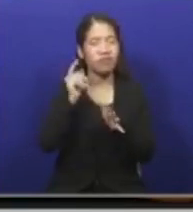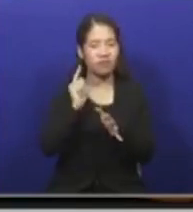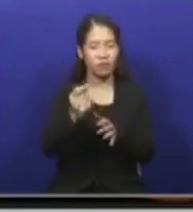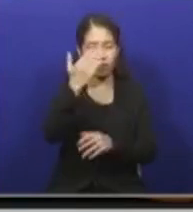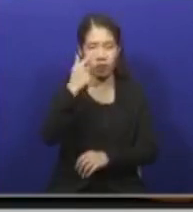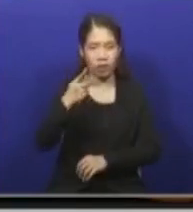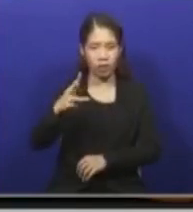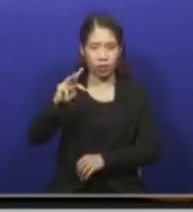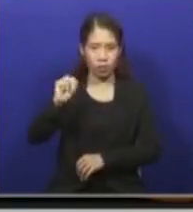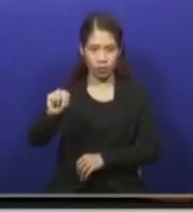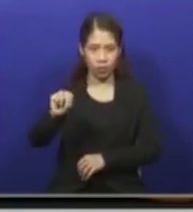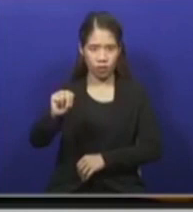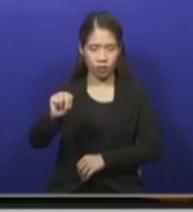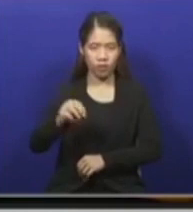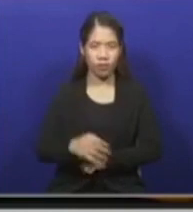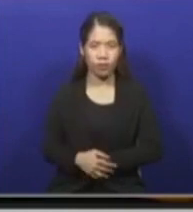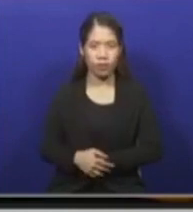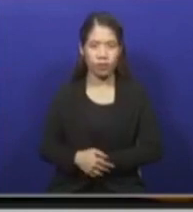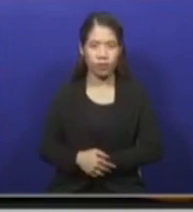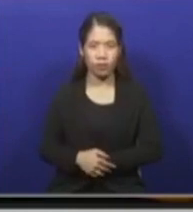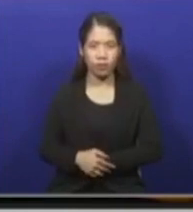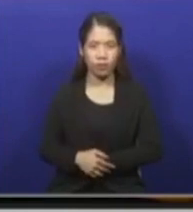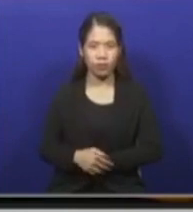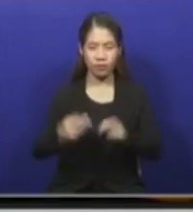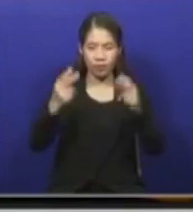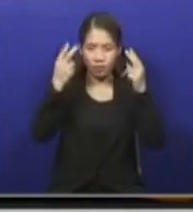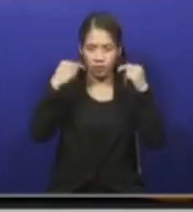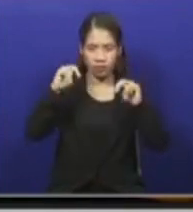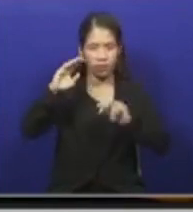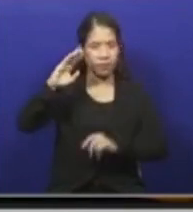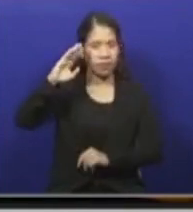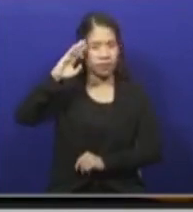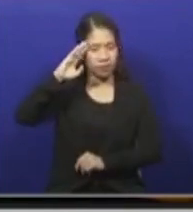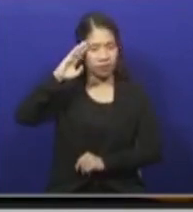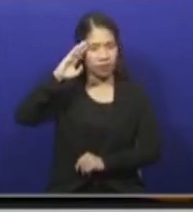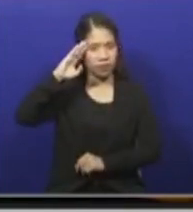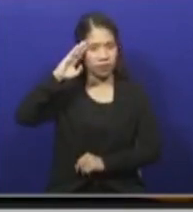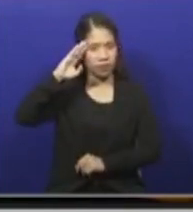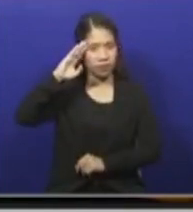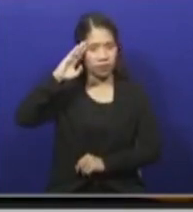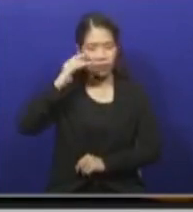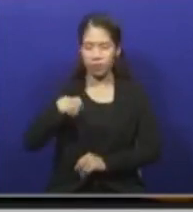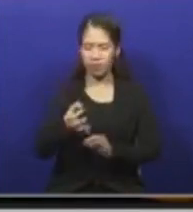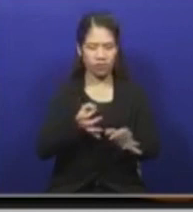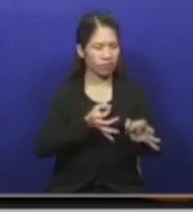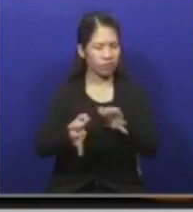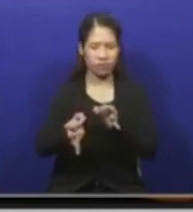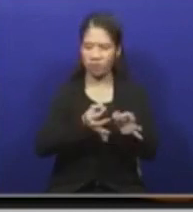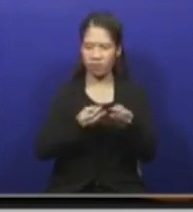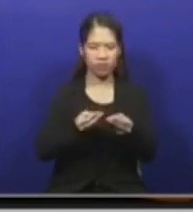ครม.นำโดยท่านนายกประยุทธ์จันทร์โอชาไม่สามารถชี้แจงรายละเอียดอะไร